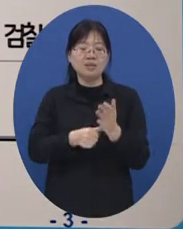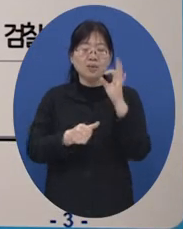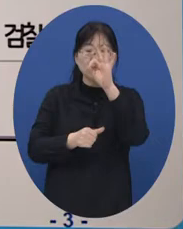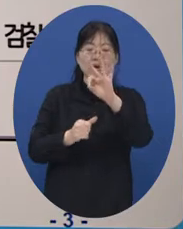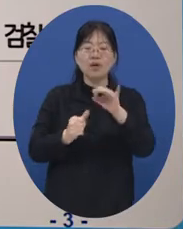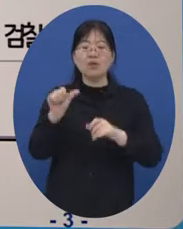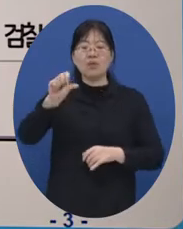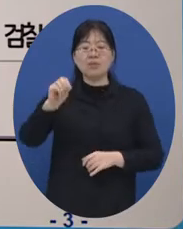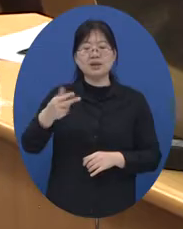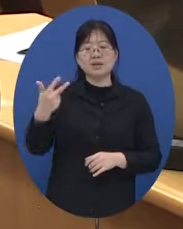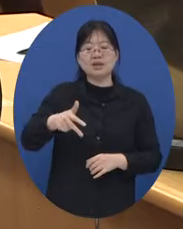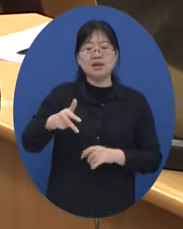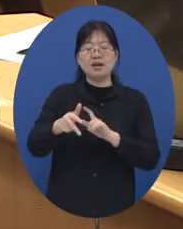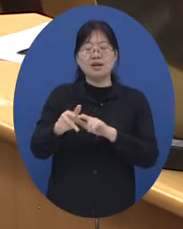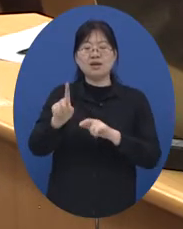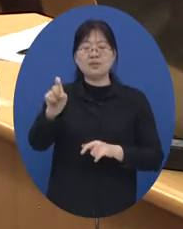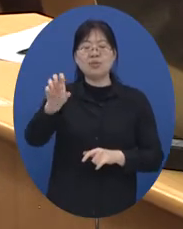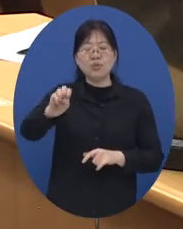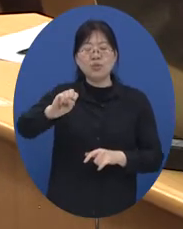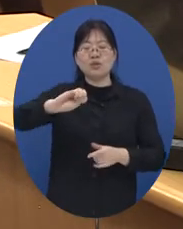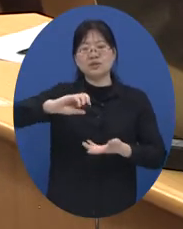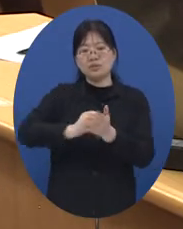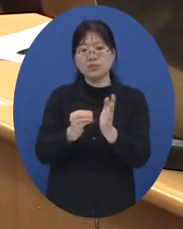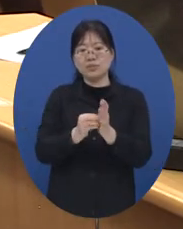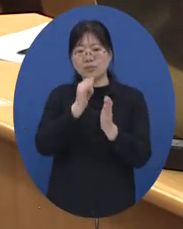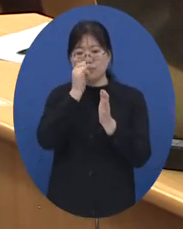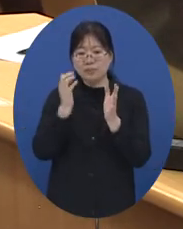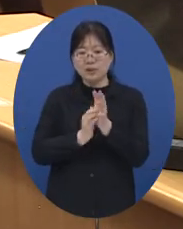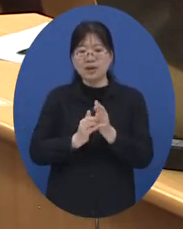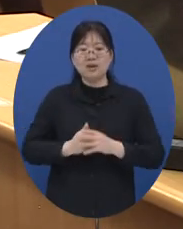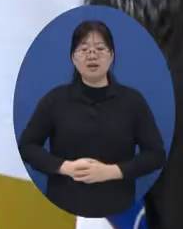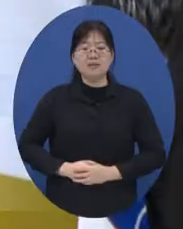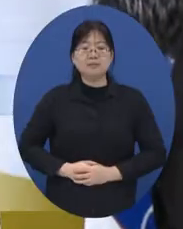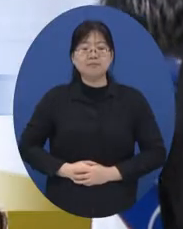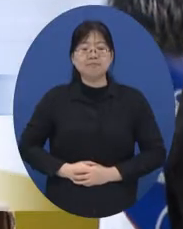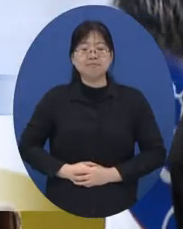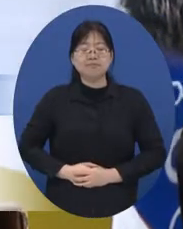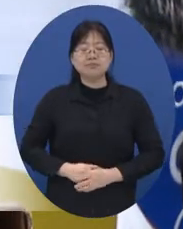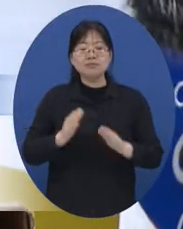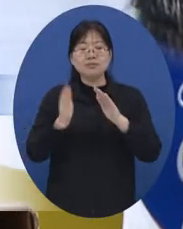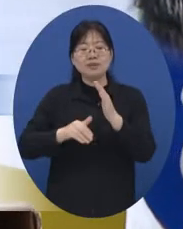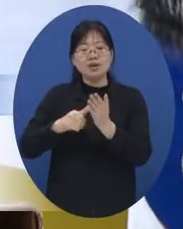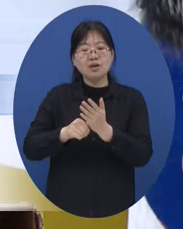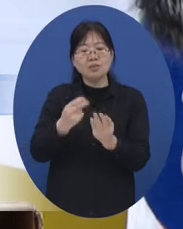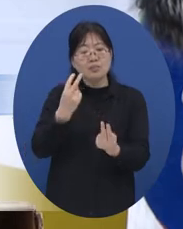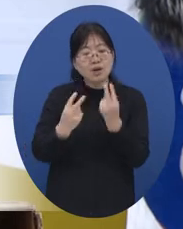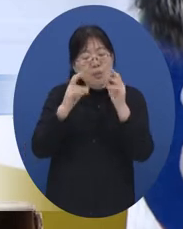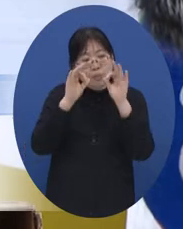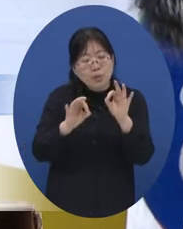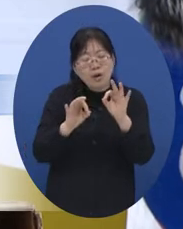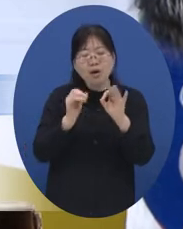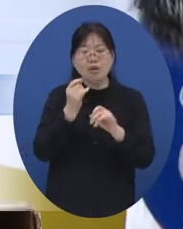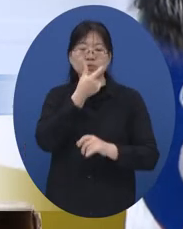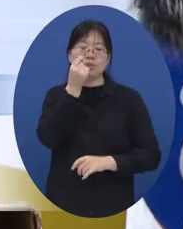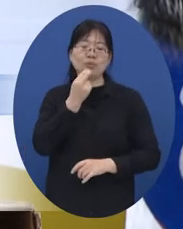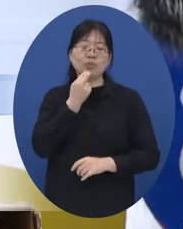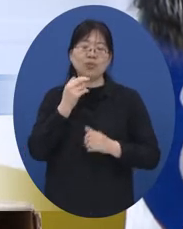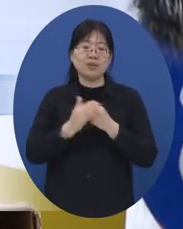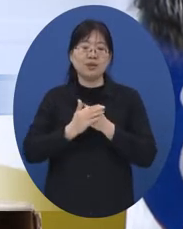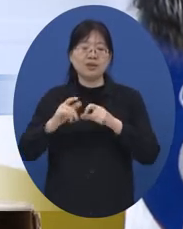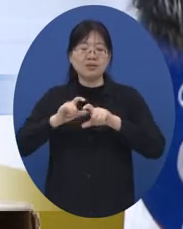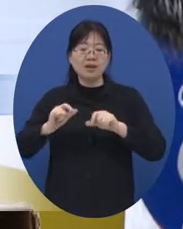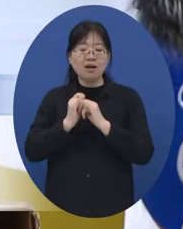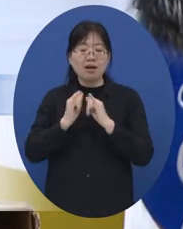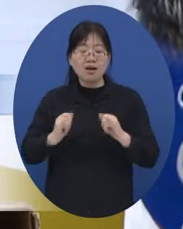팔아치운 물건은 모두 5만 7천여 개로 15억 원 상당에 달했습니다. 정품과 비교해서 뭐 손색이 없습니다. 그래서